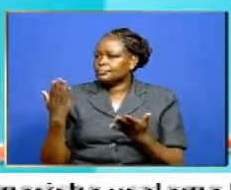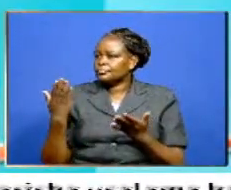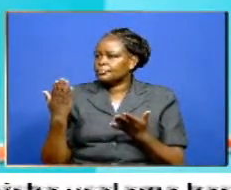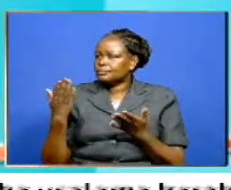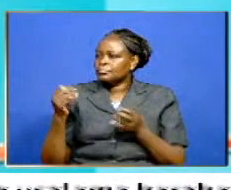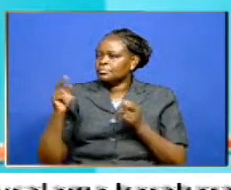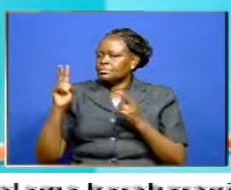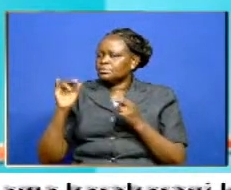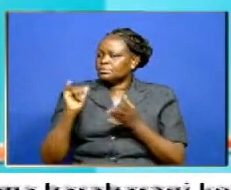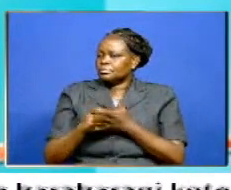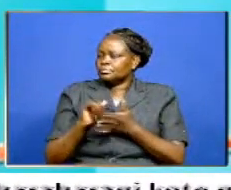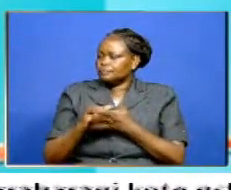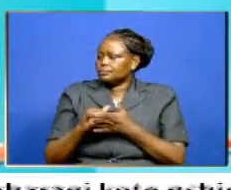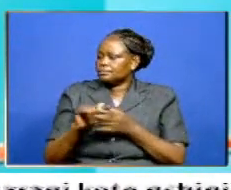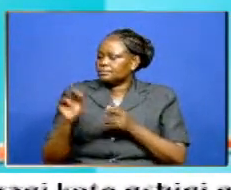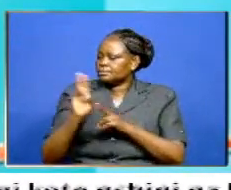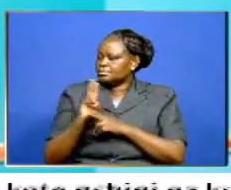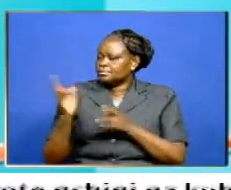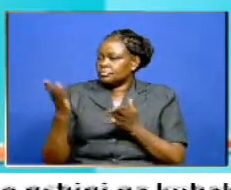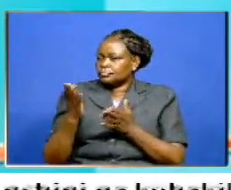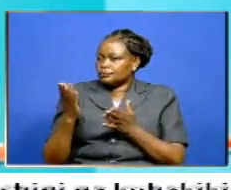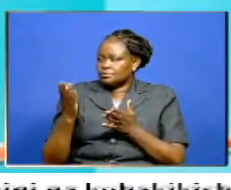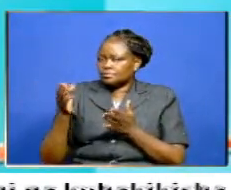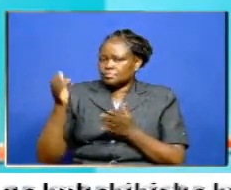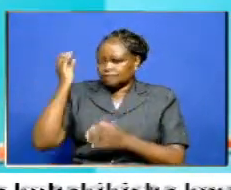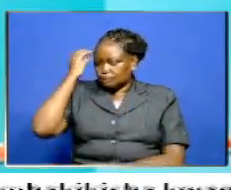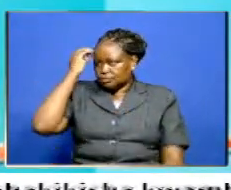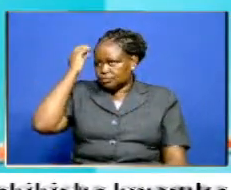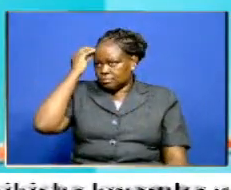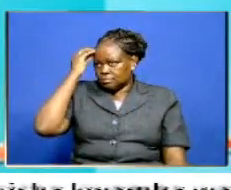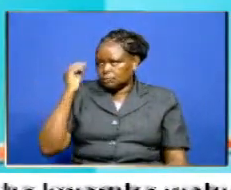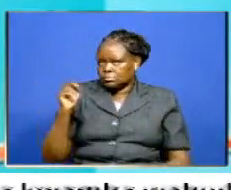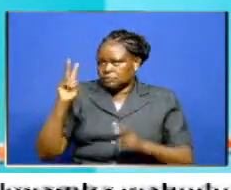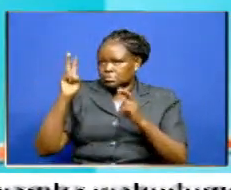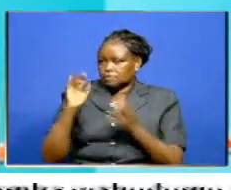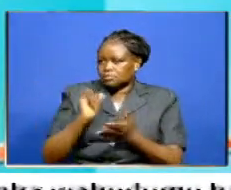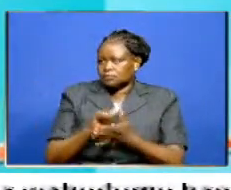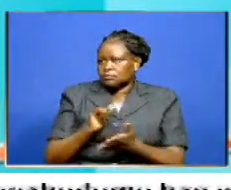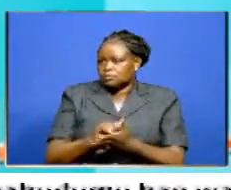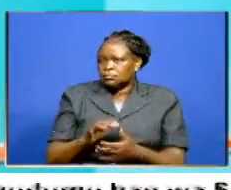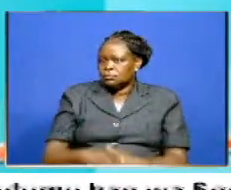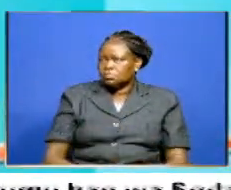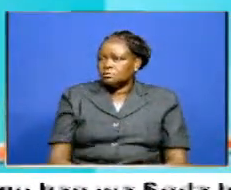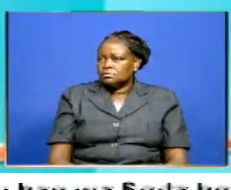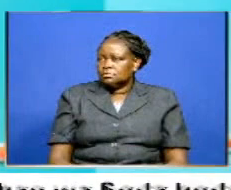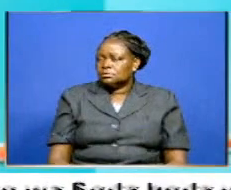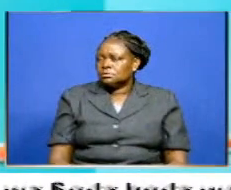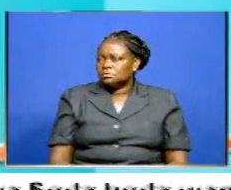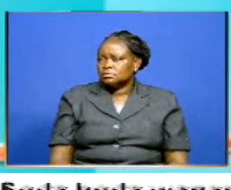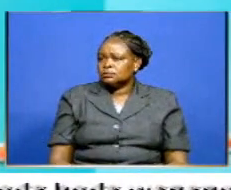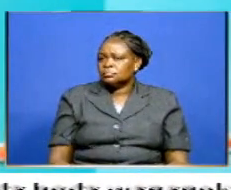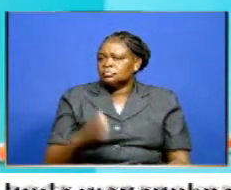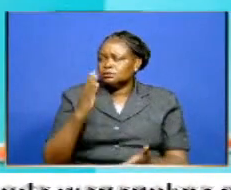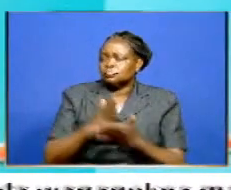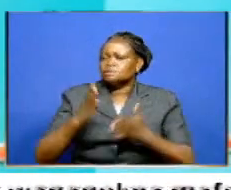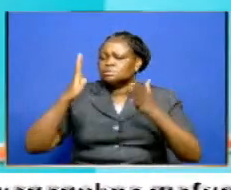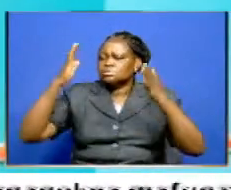swala ambalo linafanyika katika sekta ya elimu ni swala ambalo kwa kiasi kikubwa